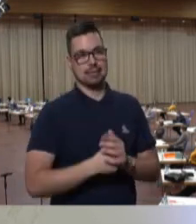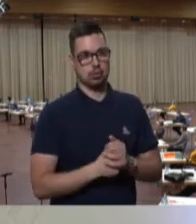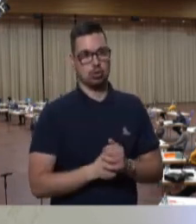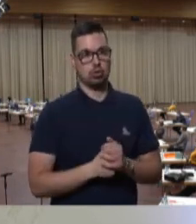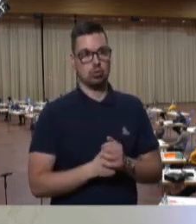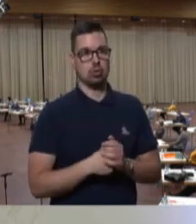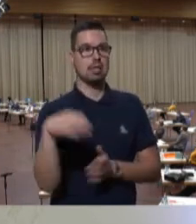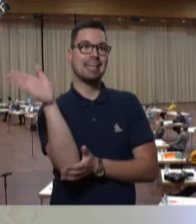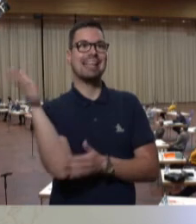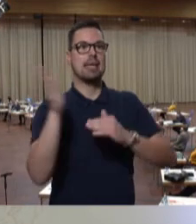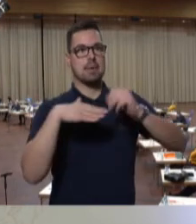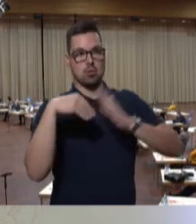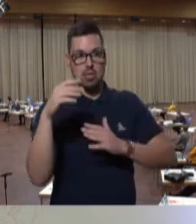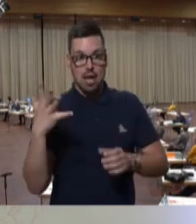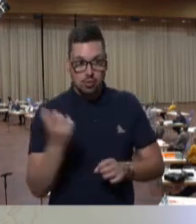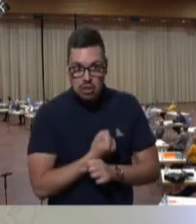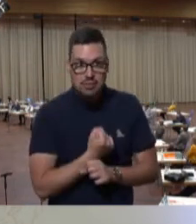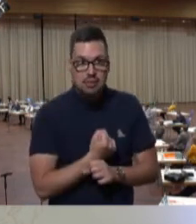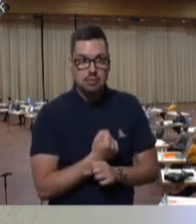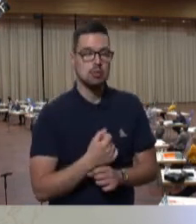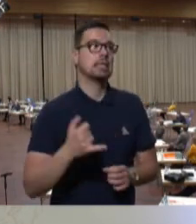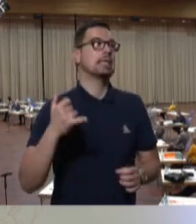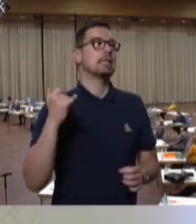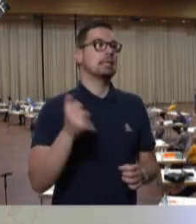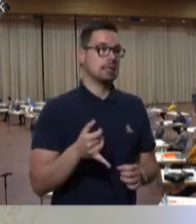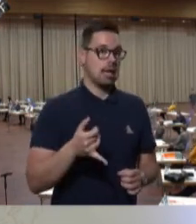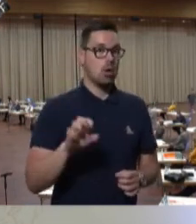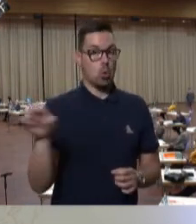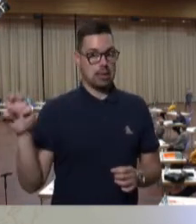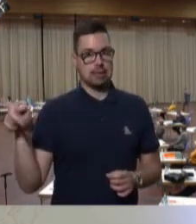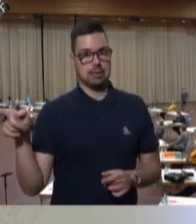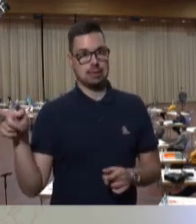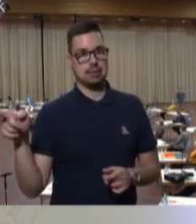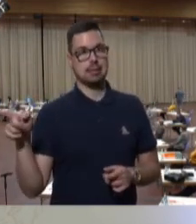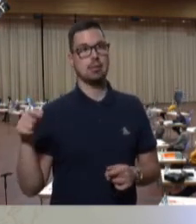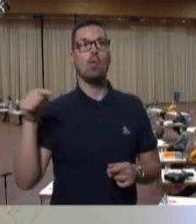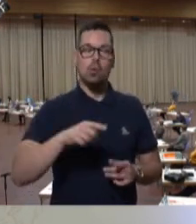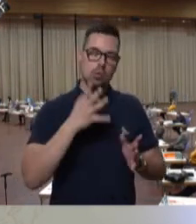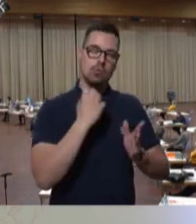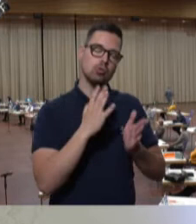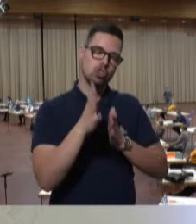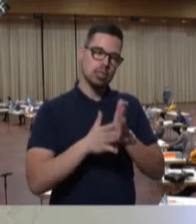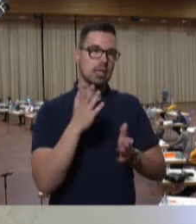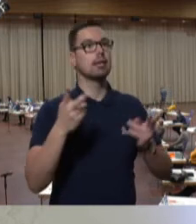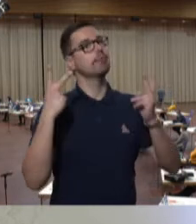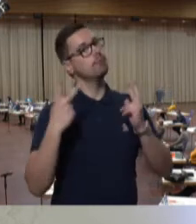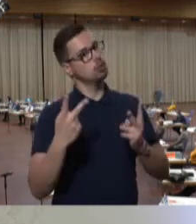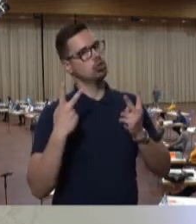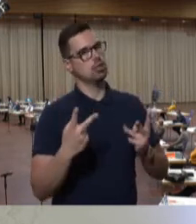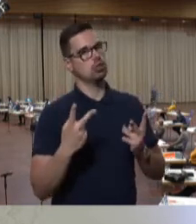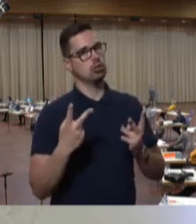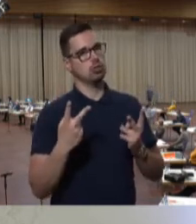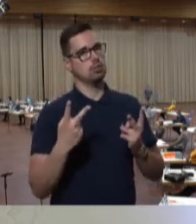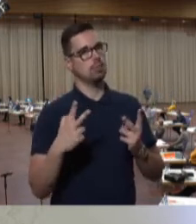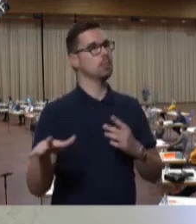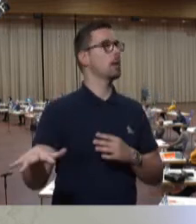klimaneutralen Produktion gelingen. Ja, Eugen, das haben wir noch, wollten wir heute noch sagen, ist natürlich wichtig, dass